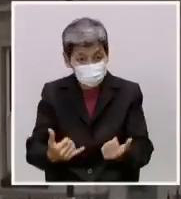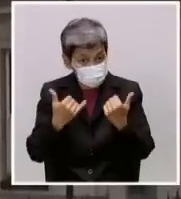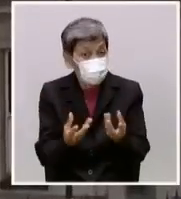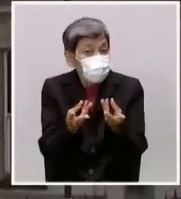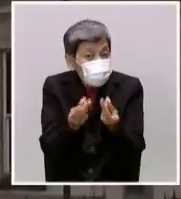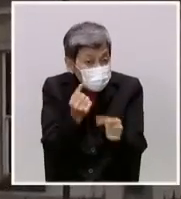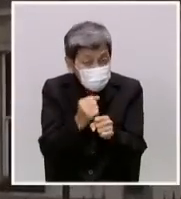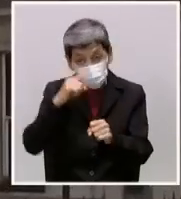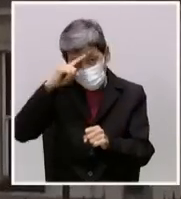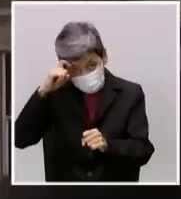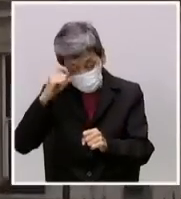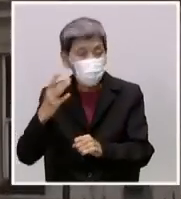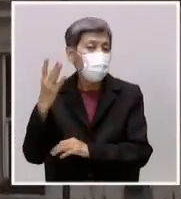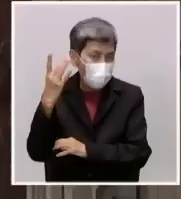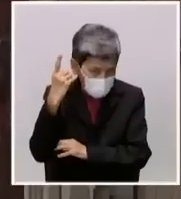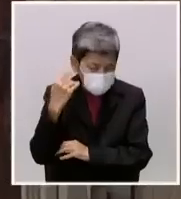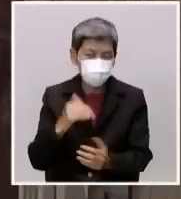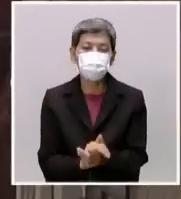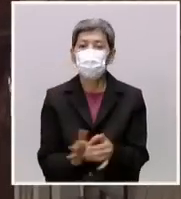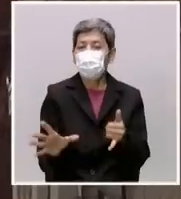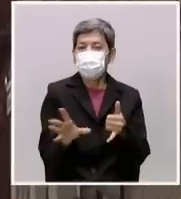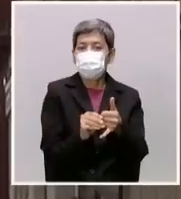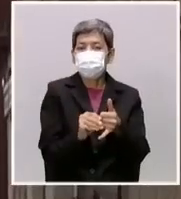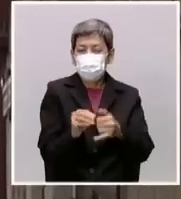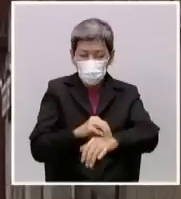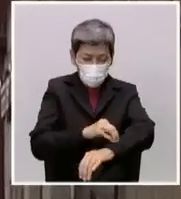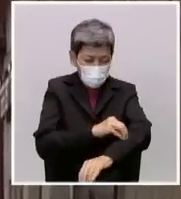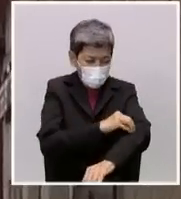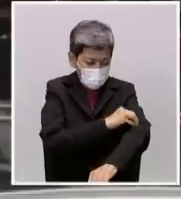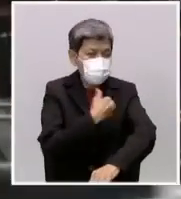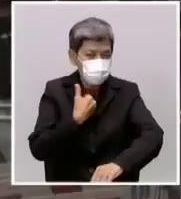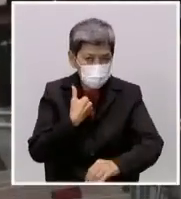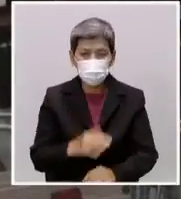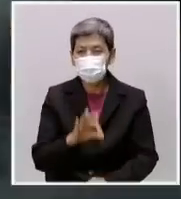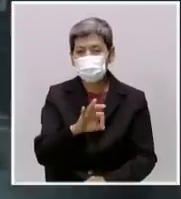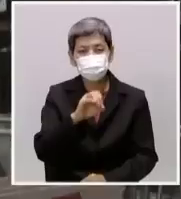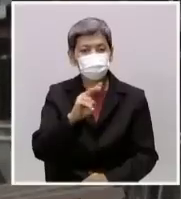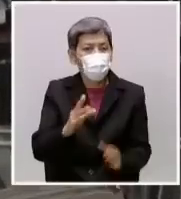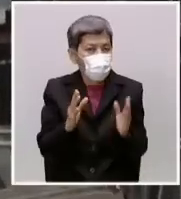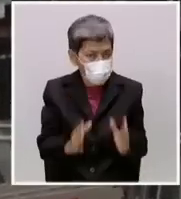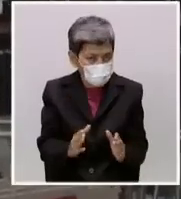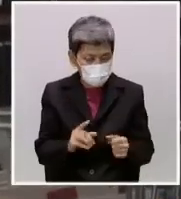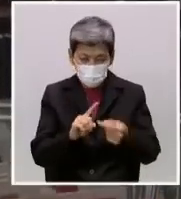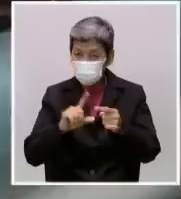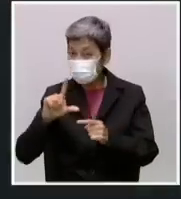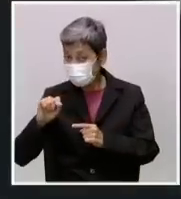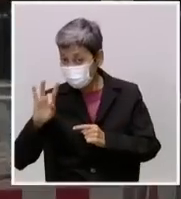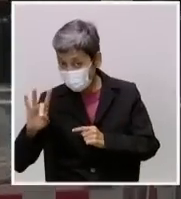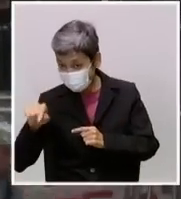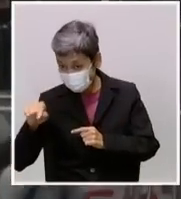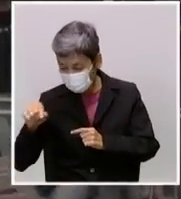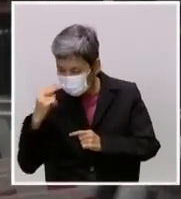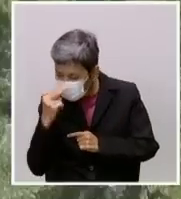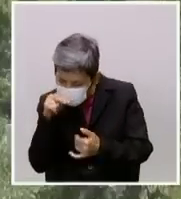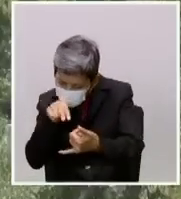ะสำหรับวันเสาร์ที่ผ่านมาเมื่อวานนี้มีผู้ติดเชื้อที่ได้รับการยืนยันแล้ว92รายและอีก28ร